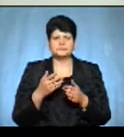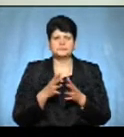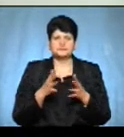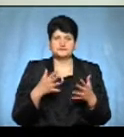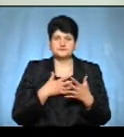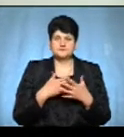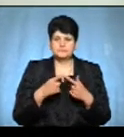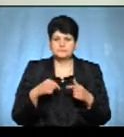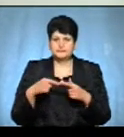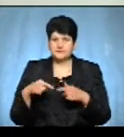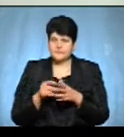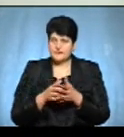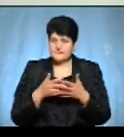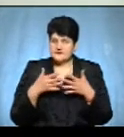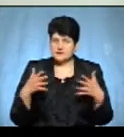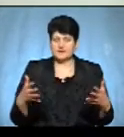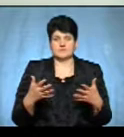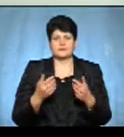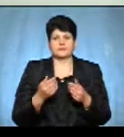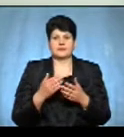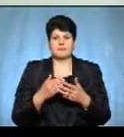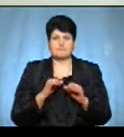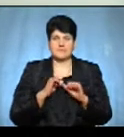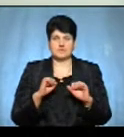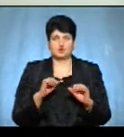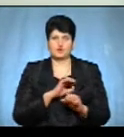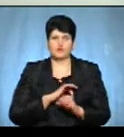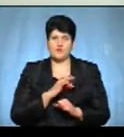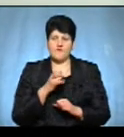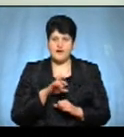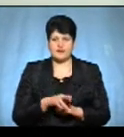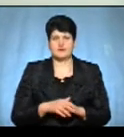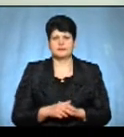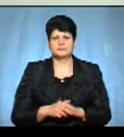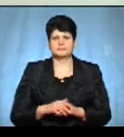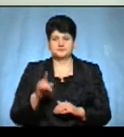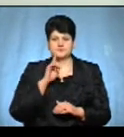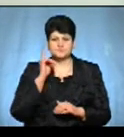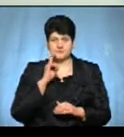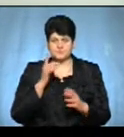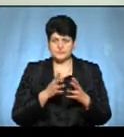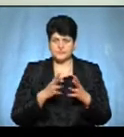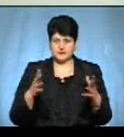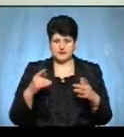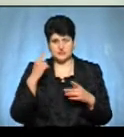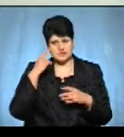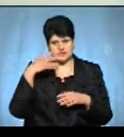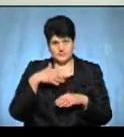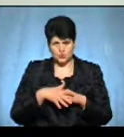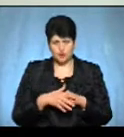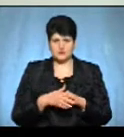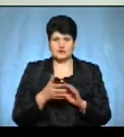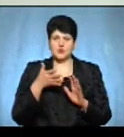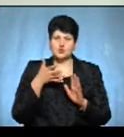громадських організацій відкрилося, більше національно-патріотичного виховання, молодь більше стала свідоміша